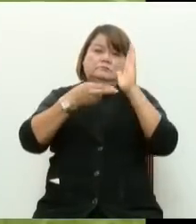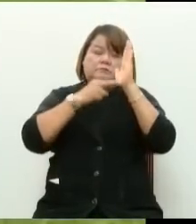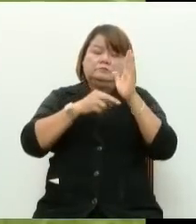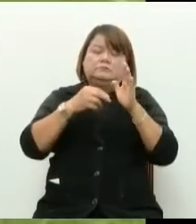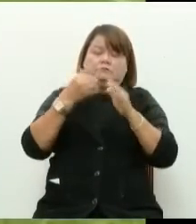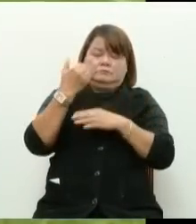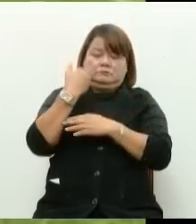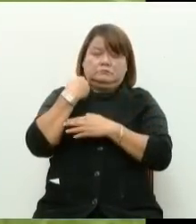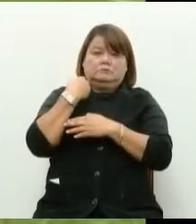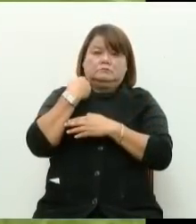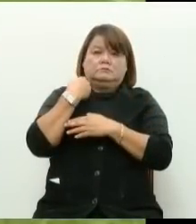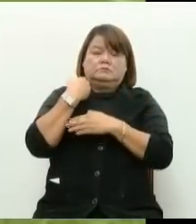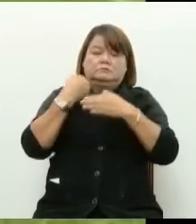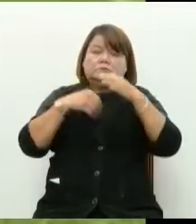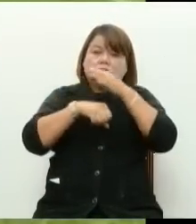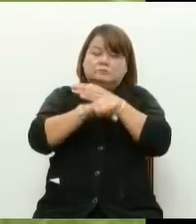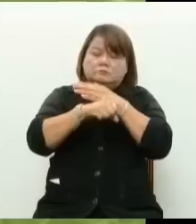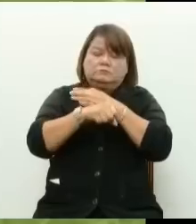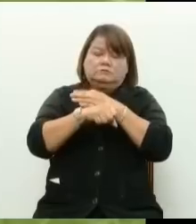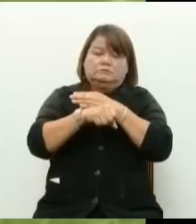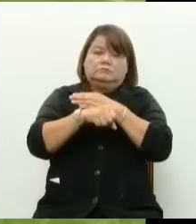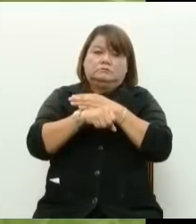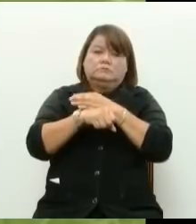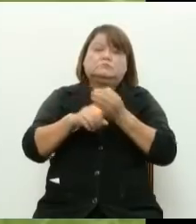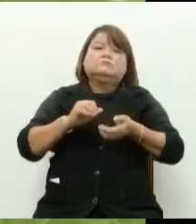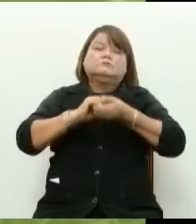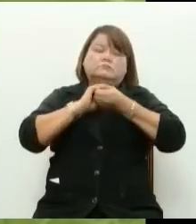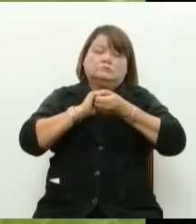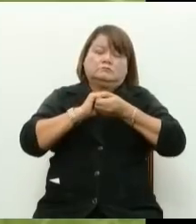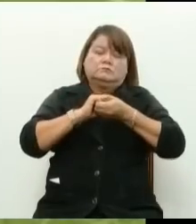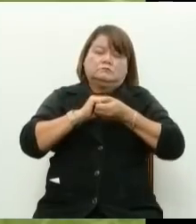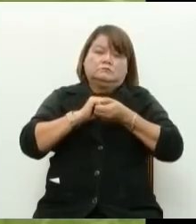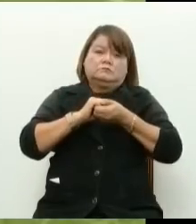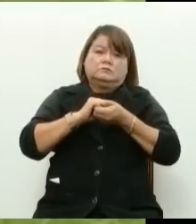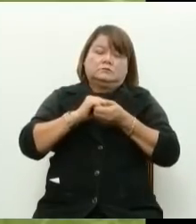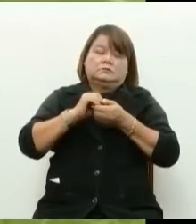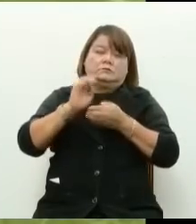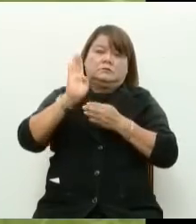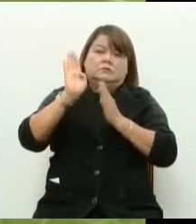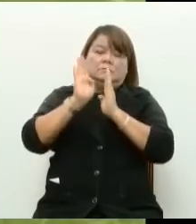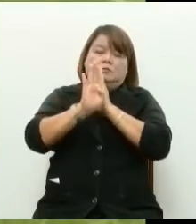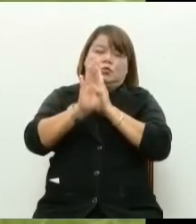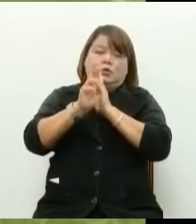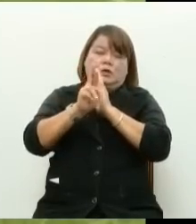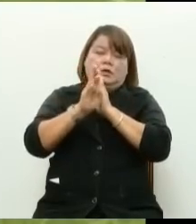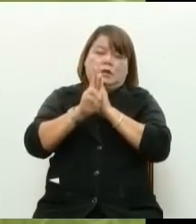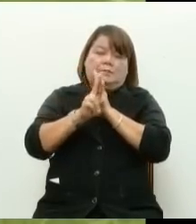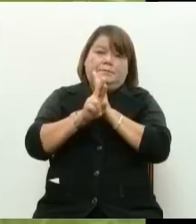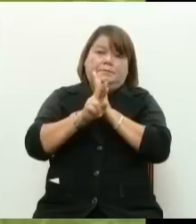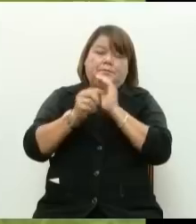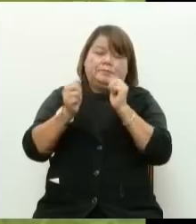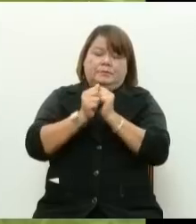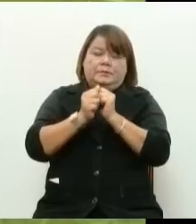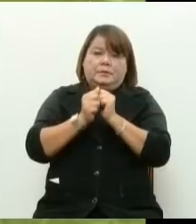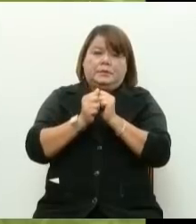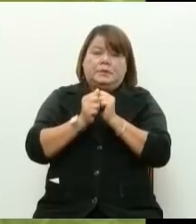จากฟุตบอลนัดกระชับมิตรระหว่างสโมสรบุรีรัมย์ FC นะครับกับสโมสรรัฐกาลันตัน